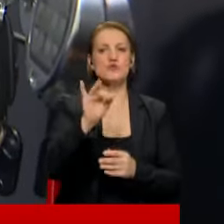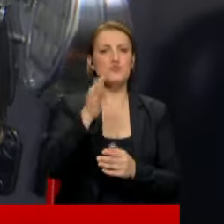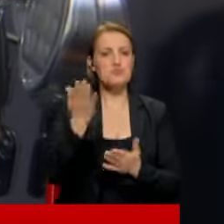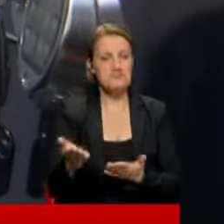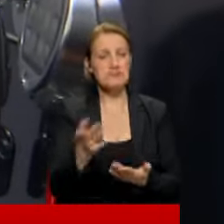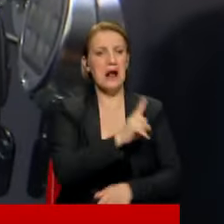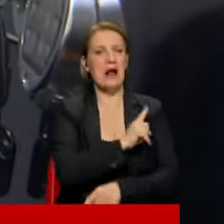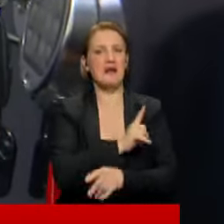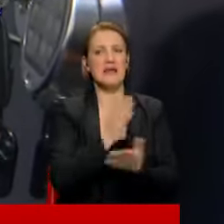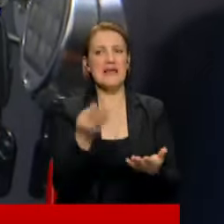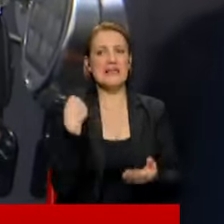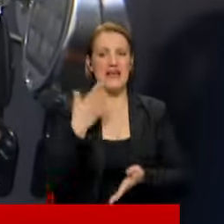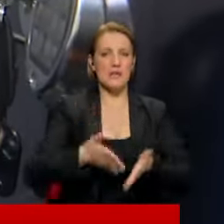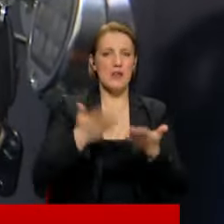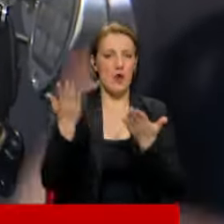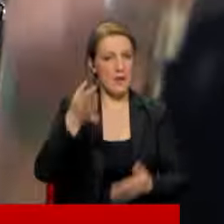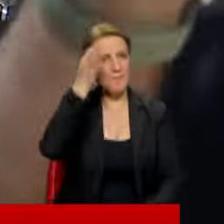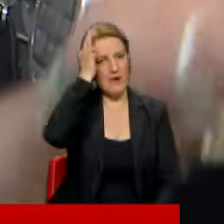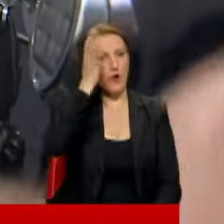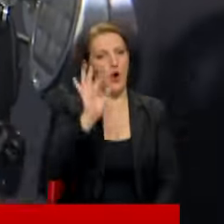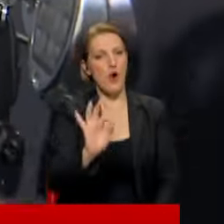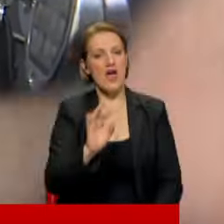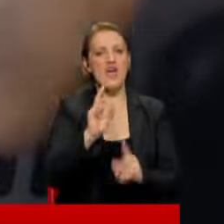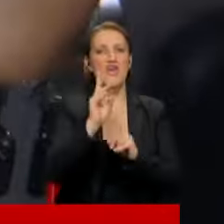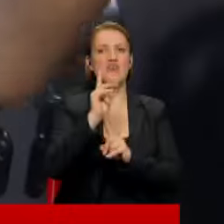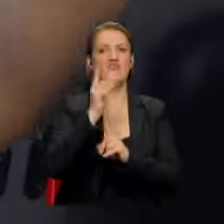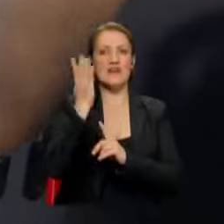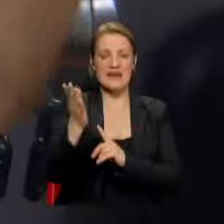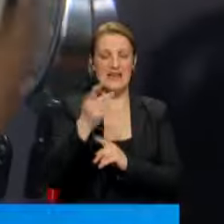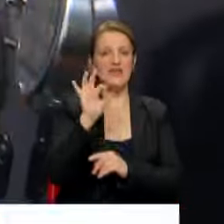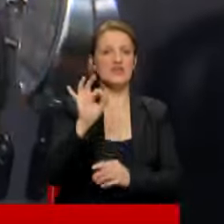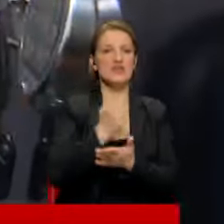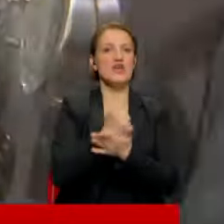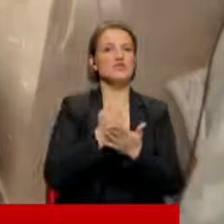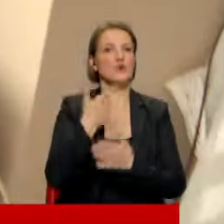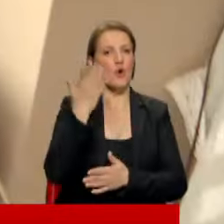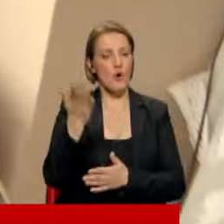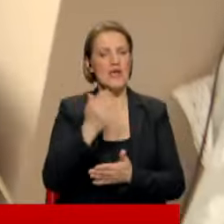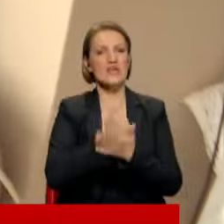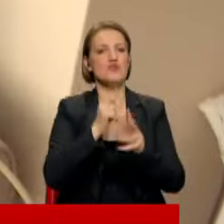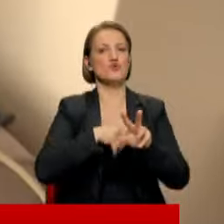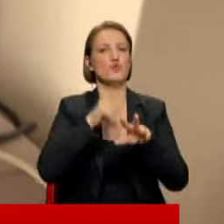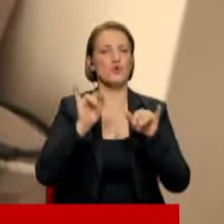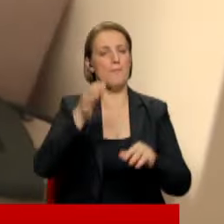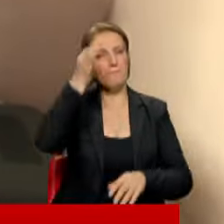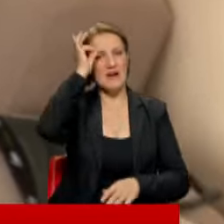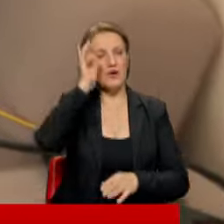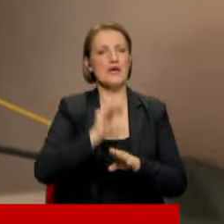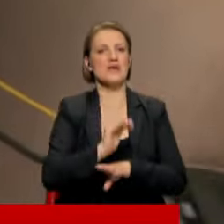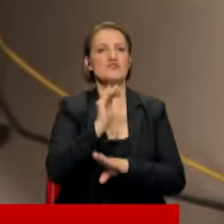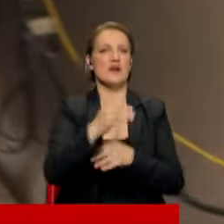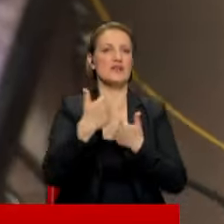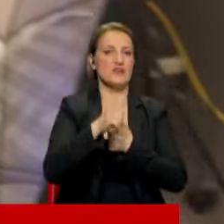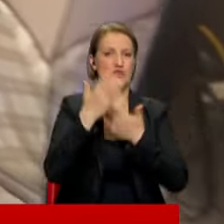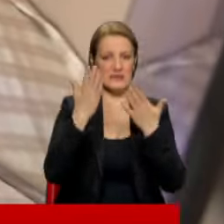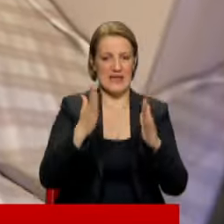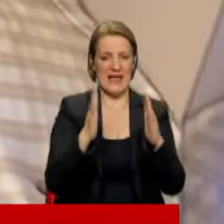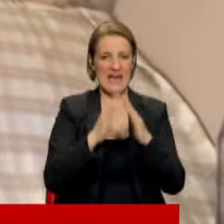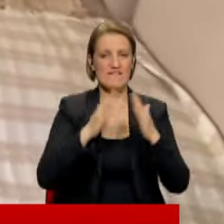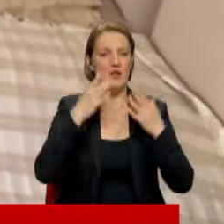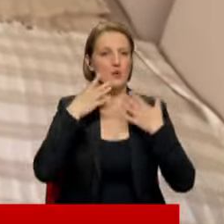bilmem ne çıkyor yeni Mahal de öyle bakırköyde öyle İncirli de öyle Yeşilköy de öyle Yeşilyurt da öyle Bakırköy'de yaşayan hançeroğlu çiftinin